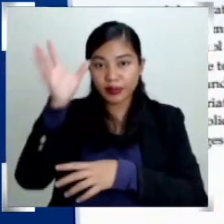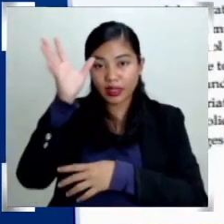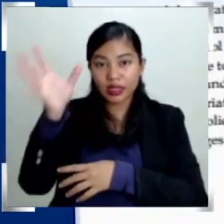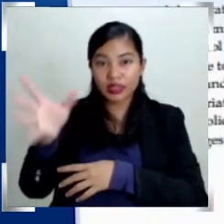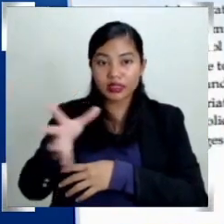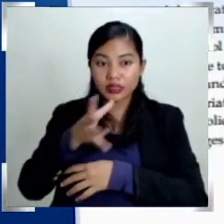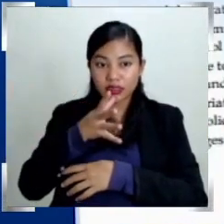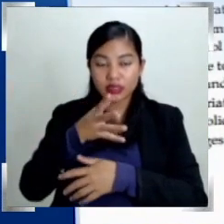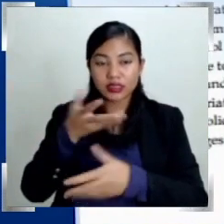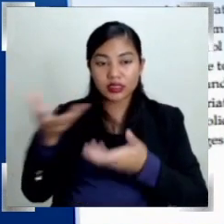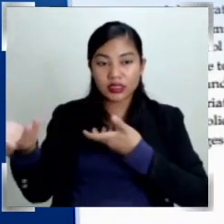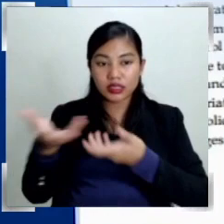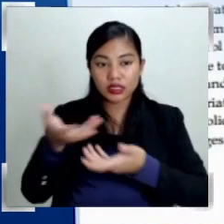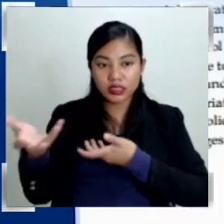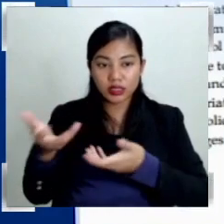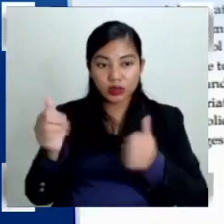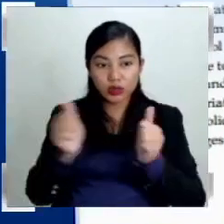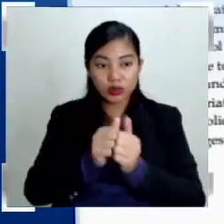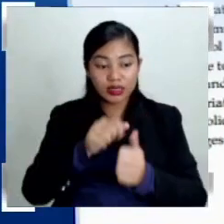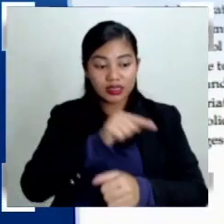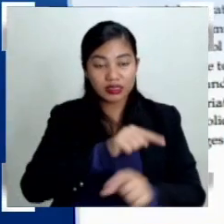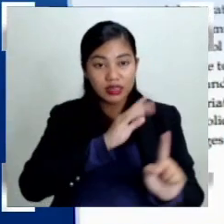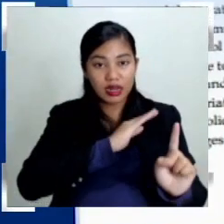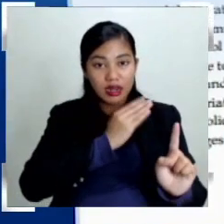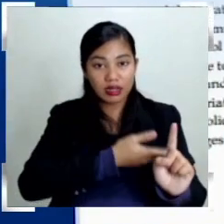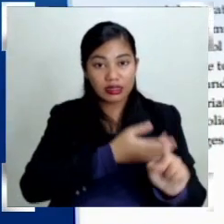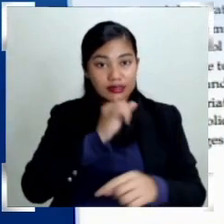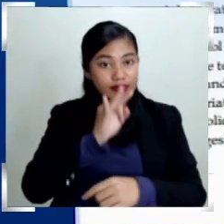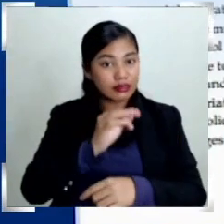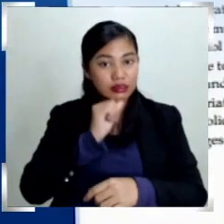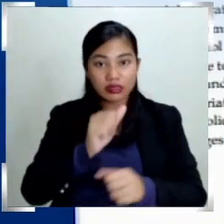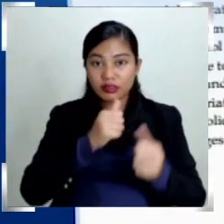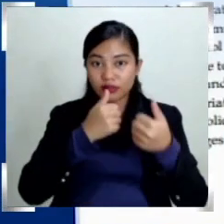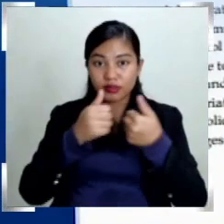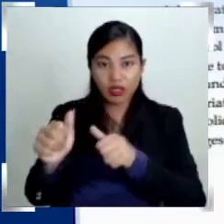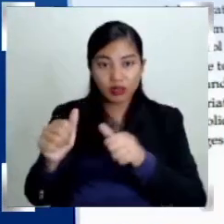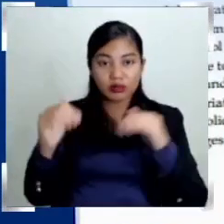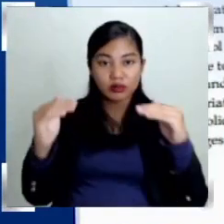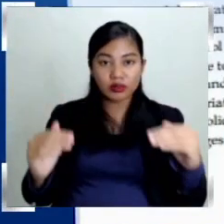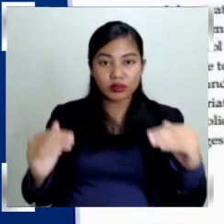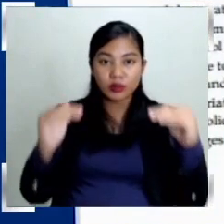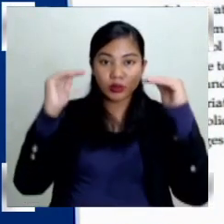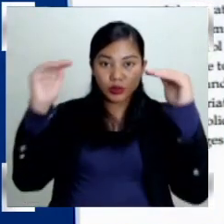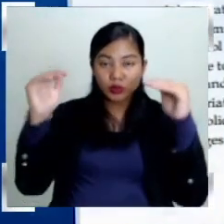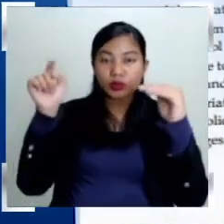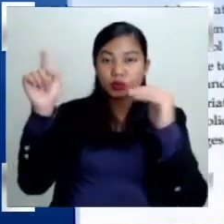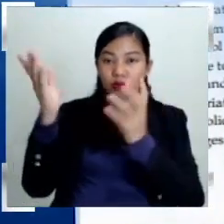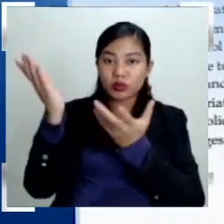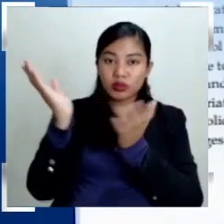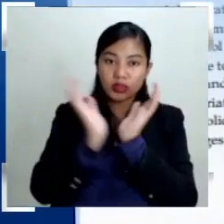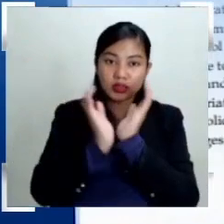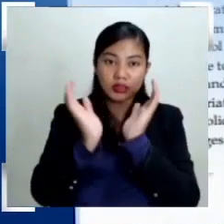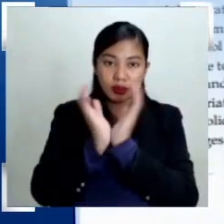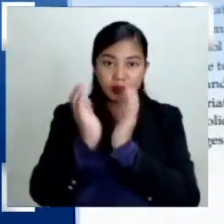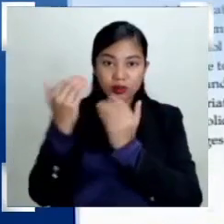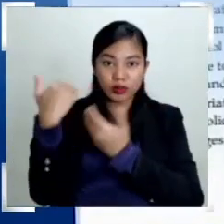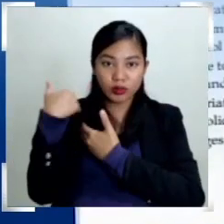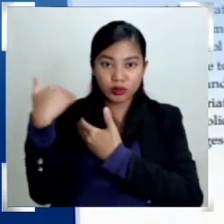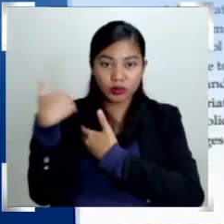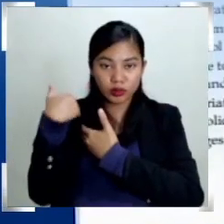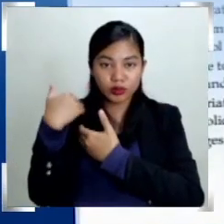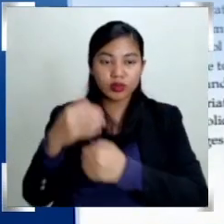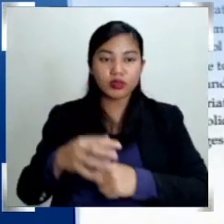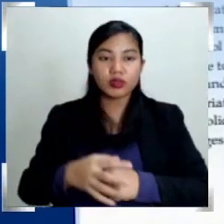counseling. Kapag di sumunod, i-elevate ang kaso sa DSWD. Ang mga nasa wastong edad